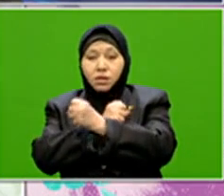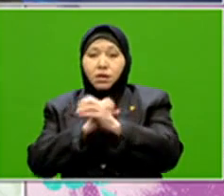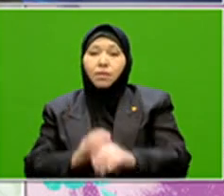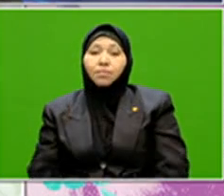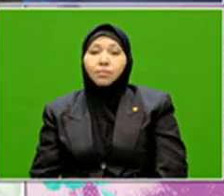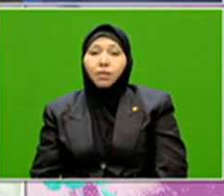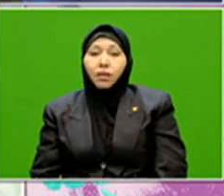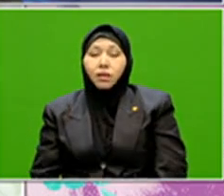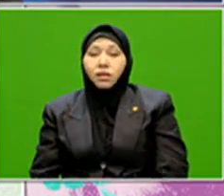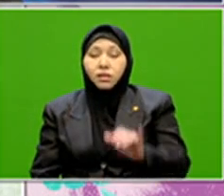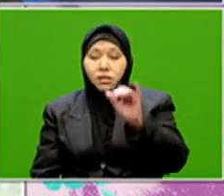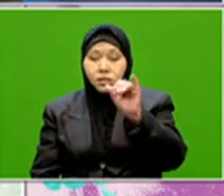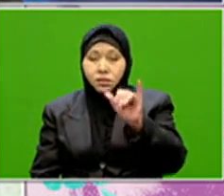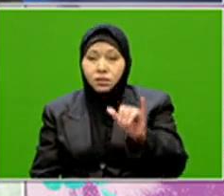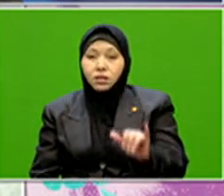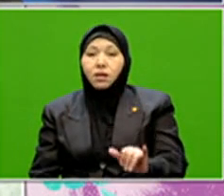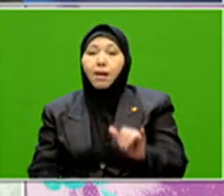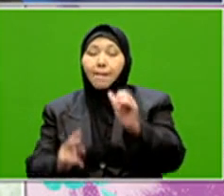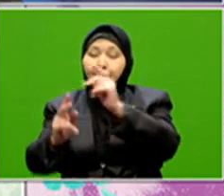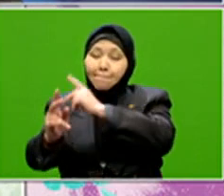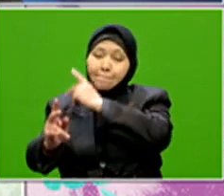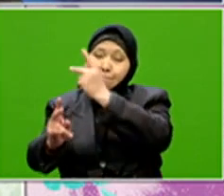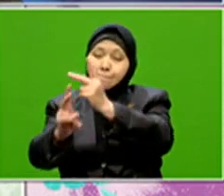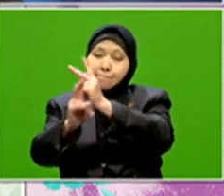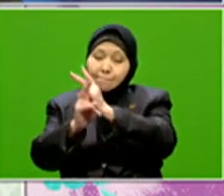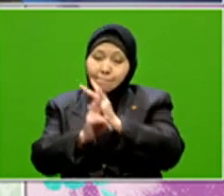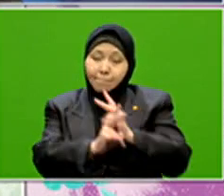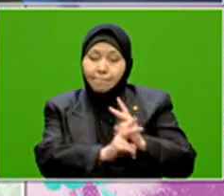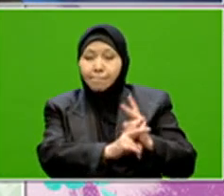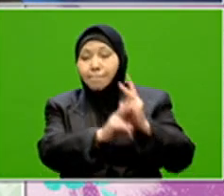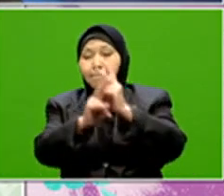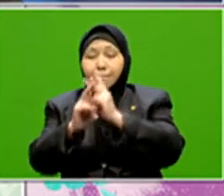الرحيم ما يوم